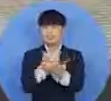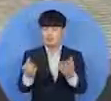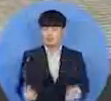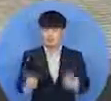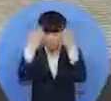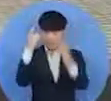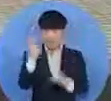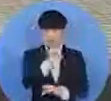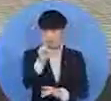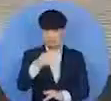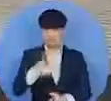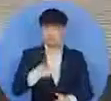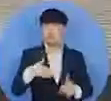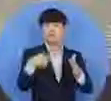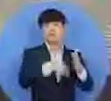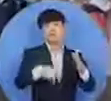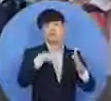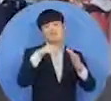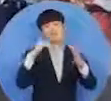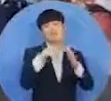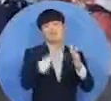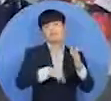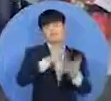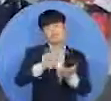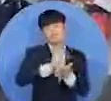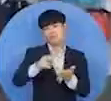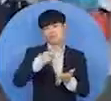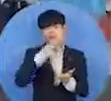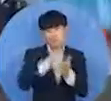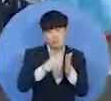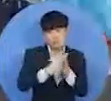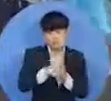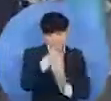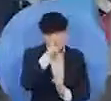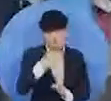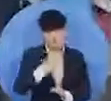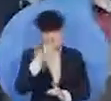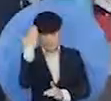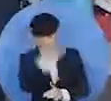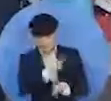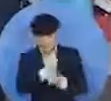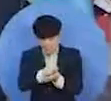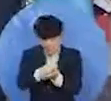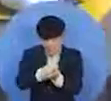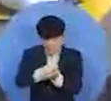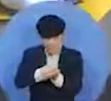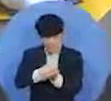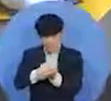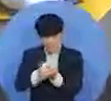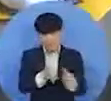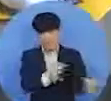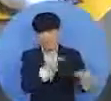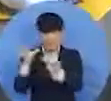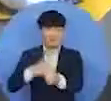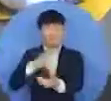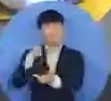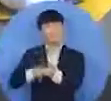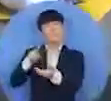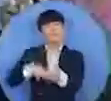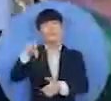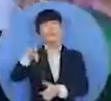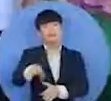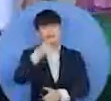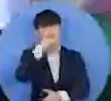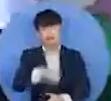천안시민 나눔 한마당은 가정에서 잘 사용하지 않는 물품들을 깨끗이 정리한 후 행사 당일 물품을 직접 가지고 와서